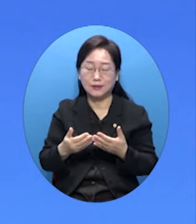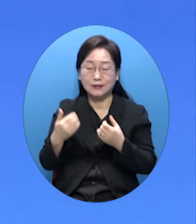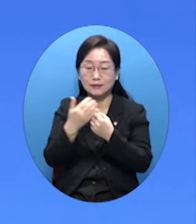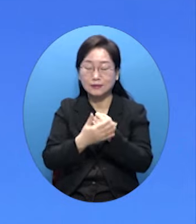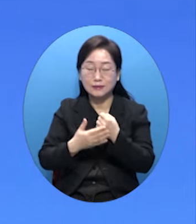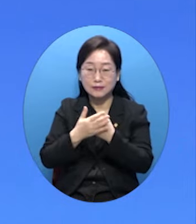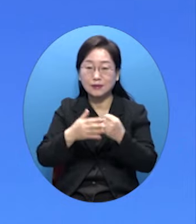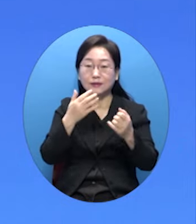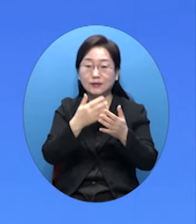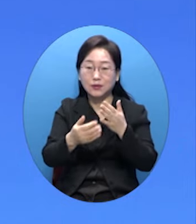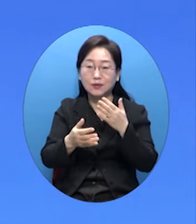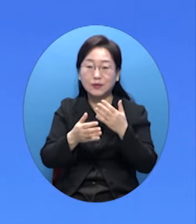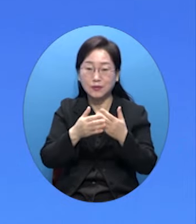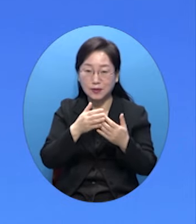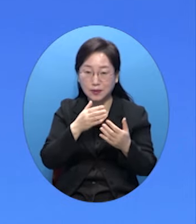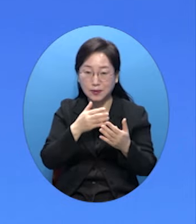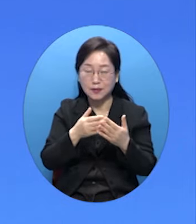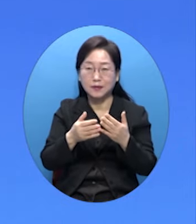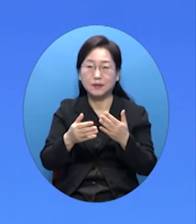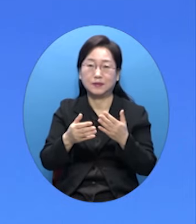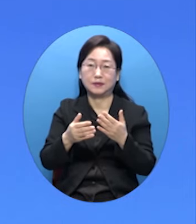은혜를 체험하고